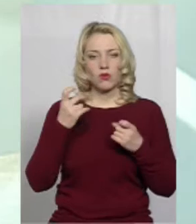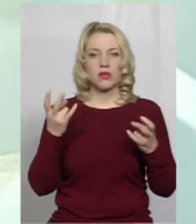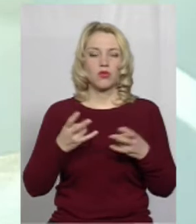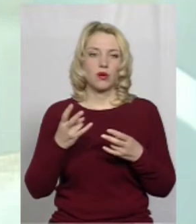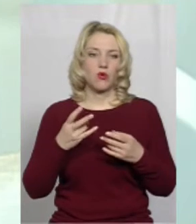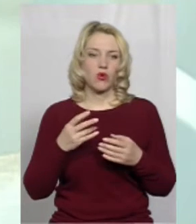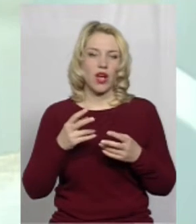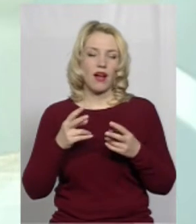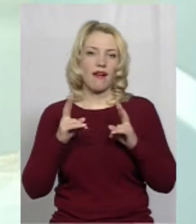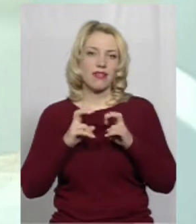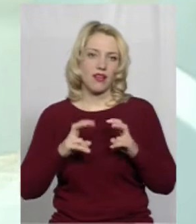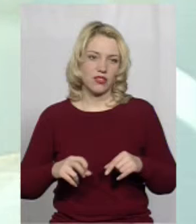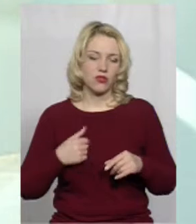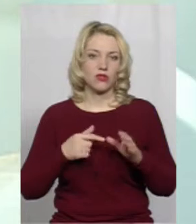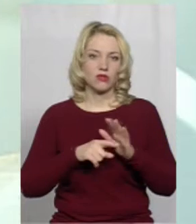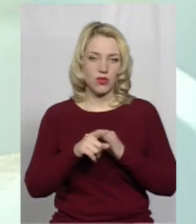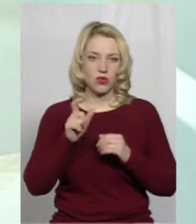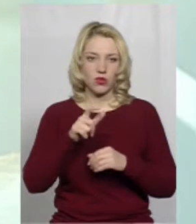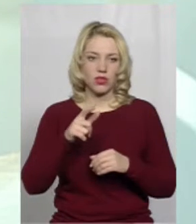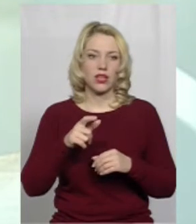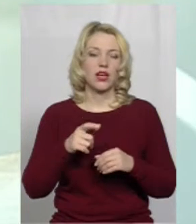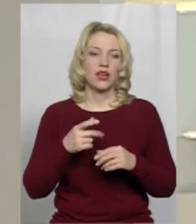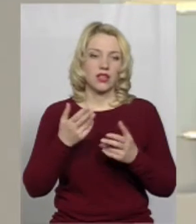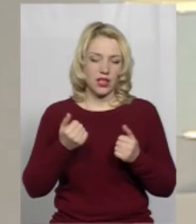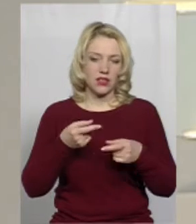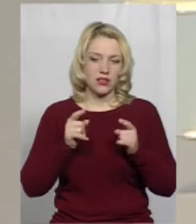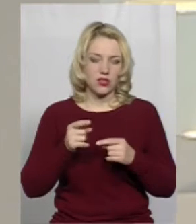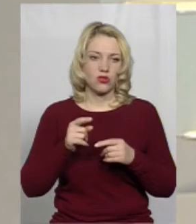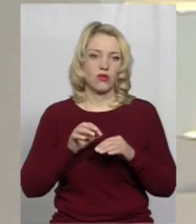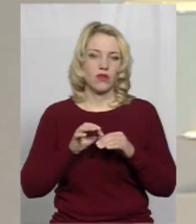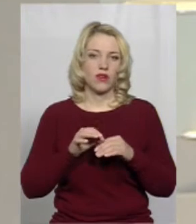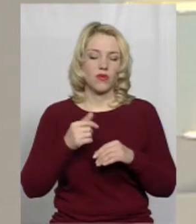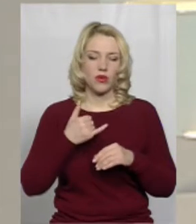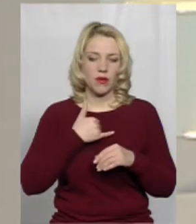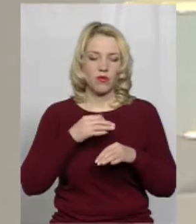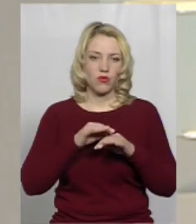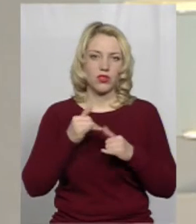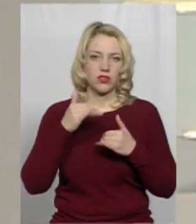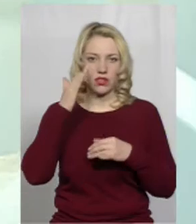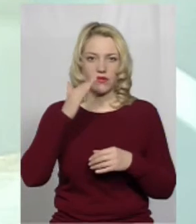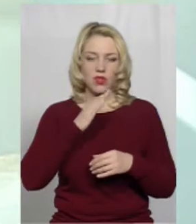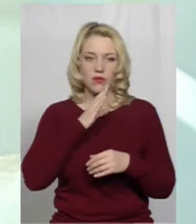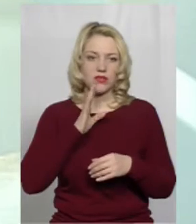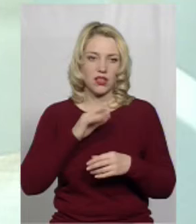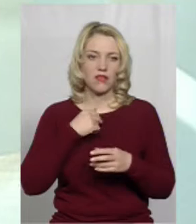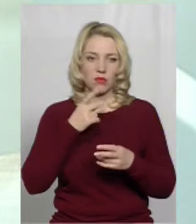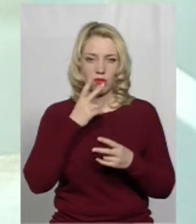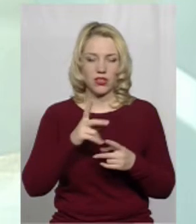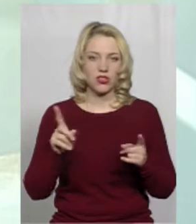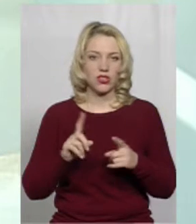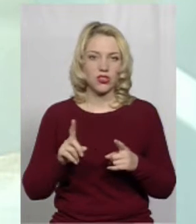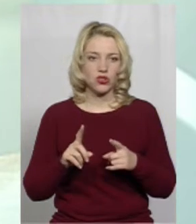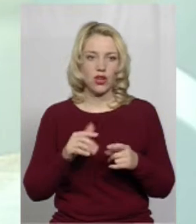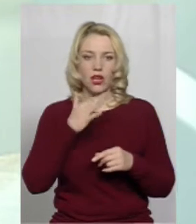А старші люди дійсно вірять. Я проводила для своїх батьків, у нас був тиждень медійної грамотності всесвітній. Я побачила, що,